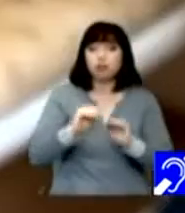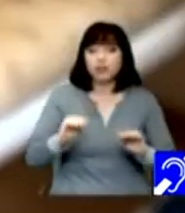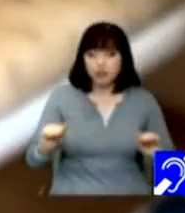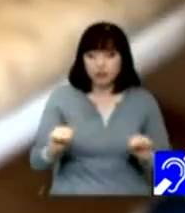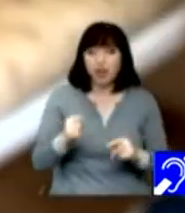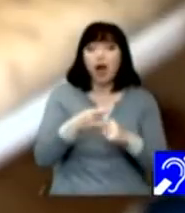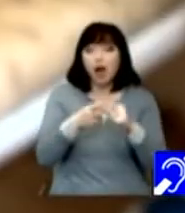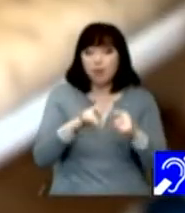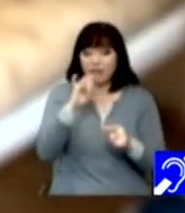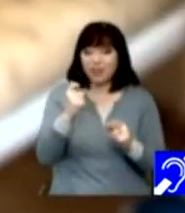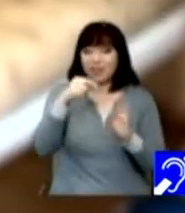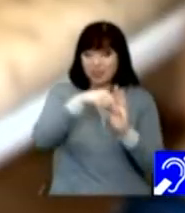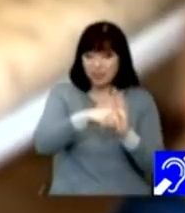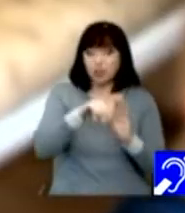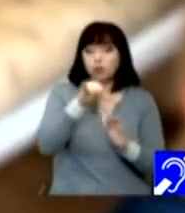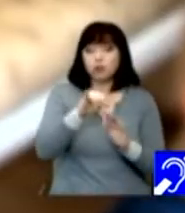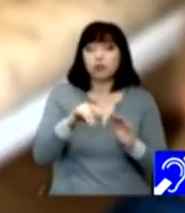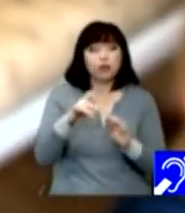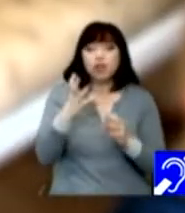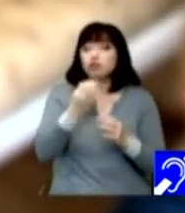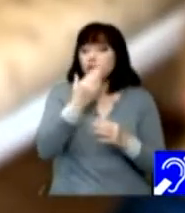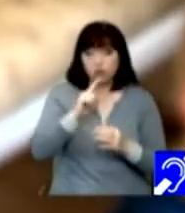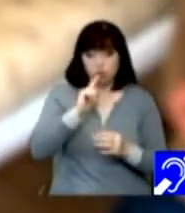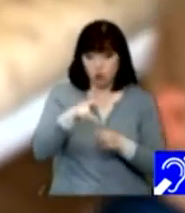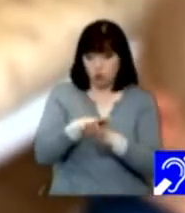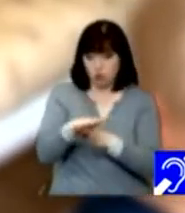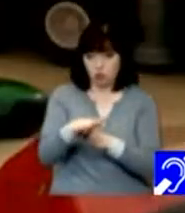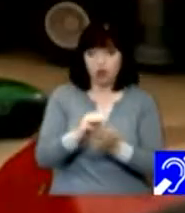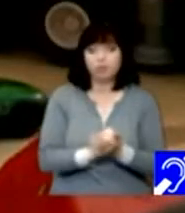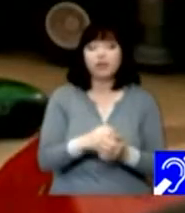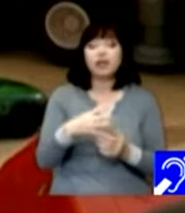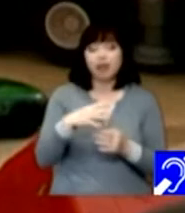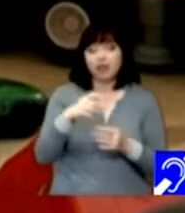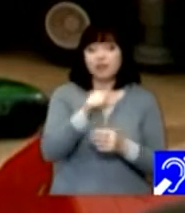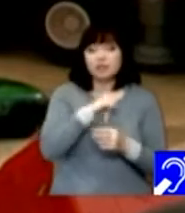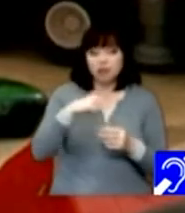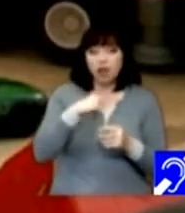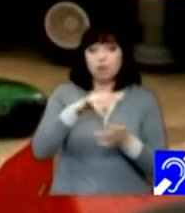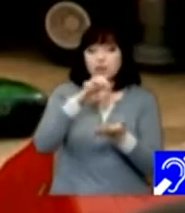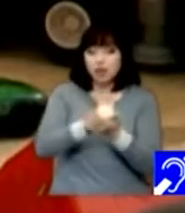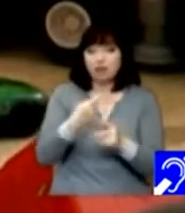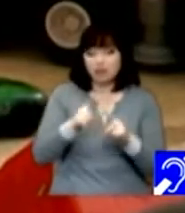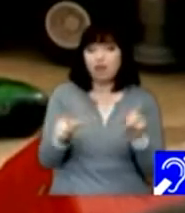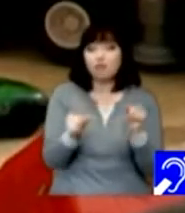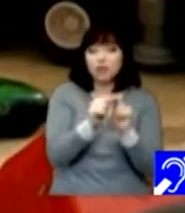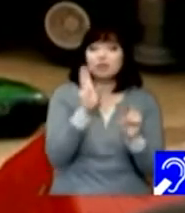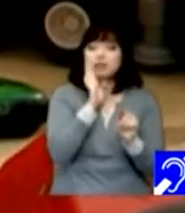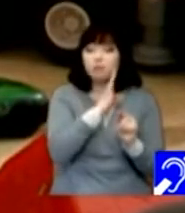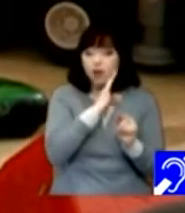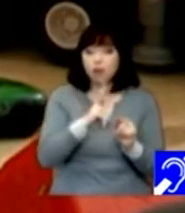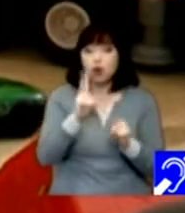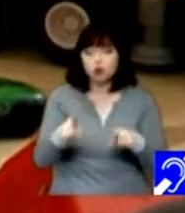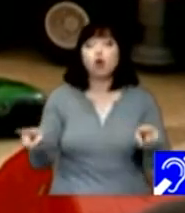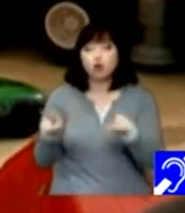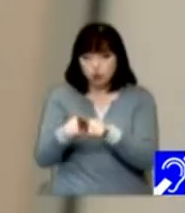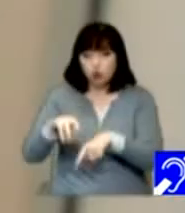iar jumătate dintre ei au mai puțin de un an. Celelalte paturi din secție sunt ocupate de mamele acestora, care la